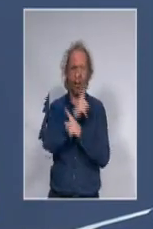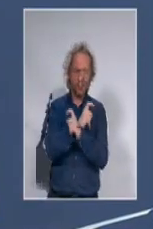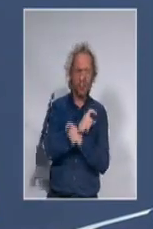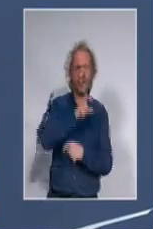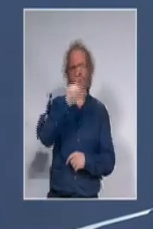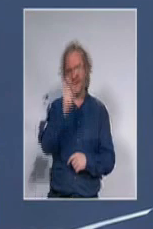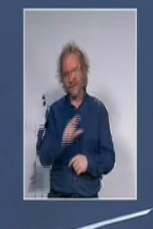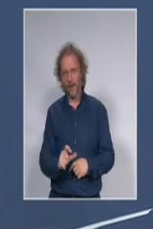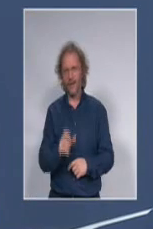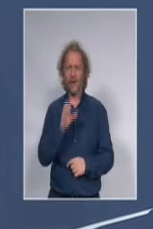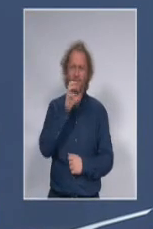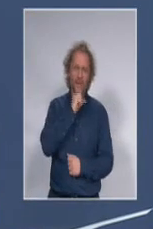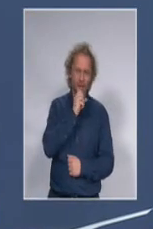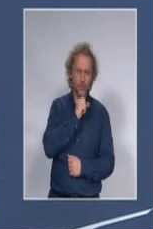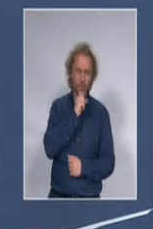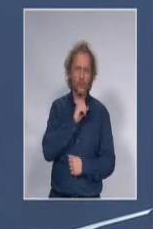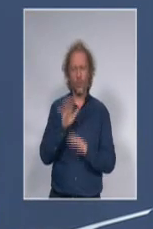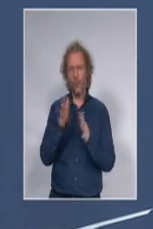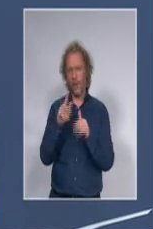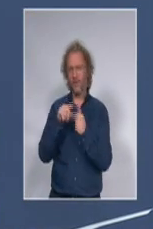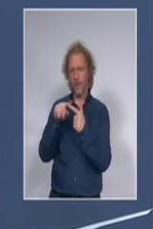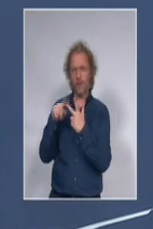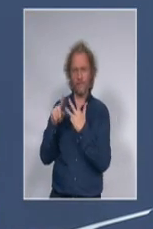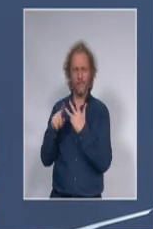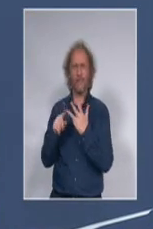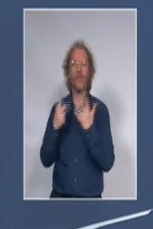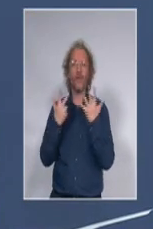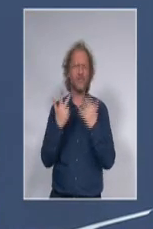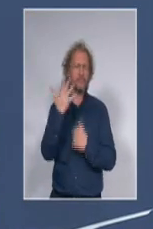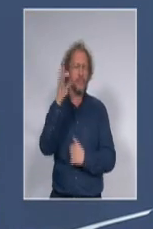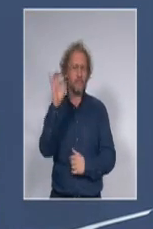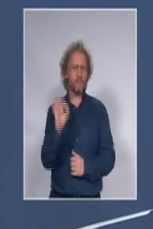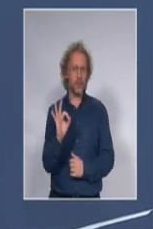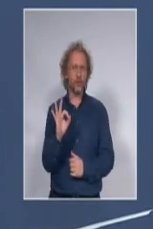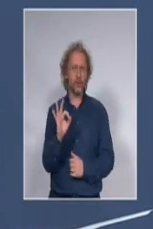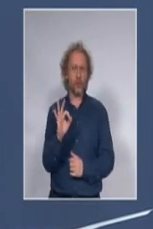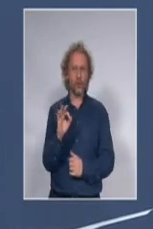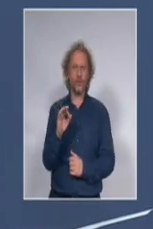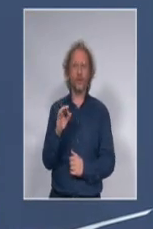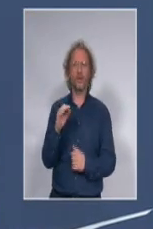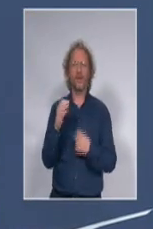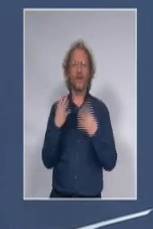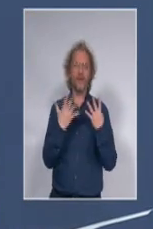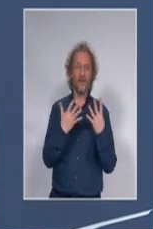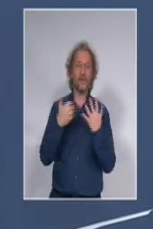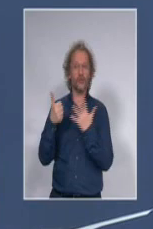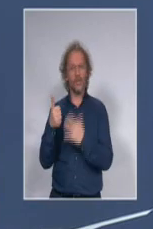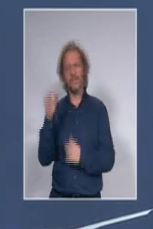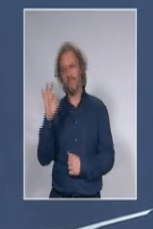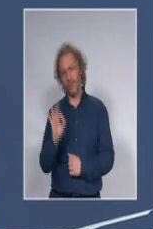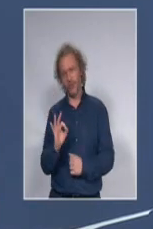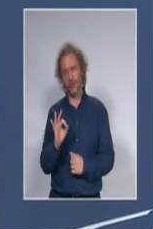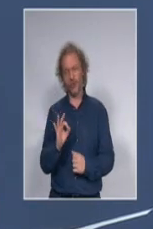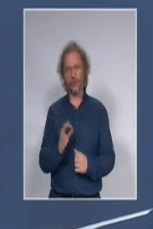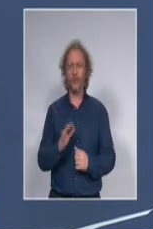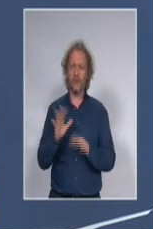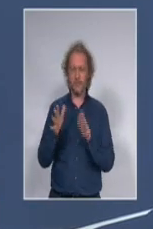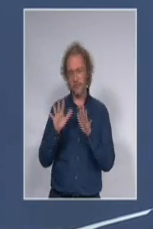uglavnom 95%, 96% sa područja tih zemalja.